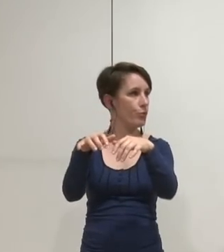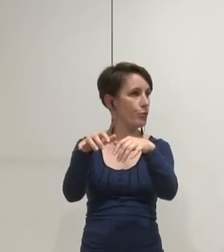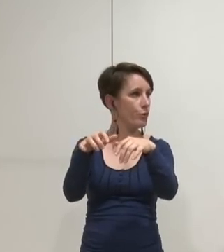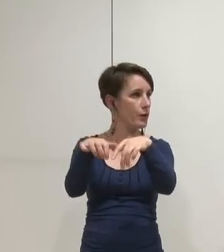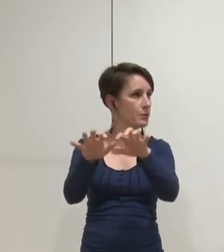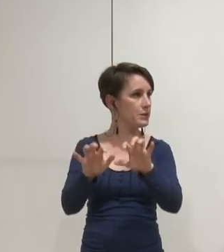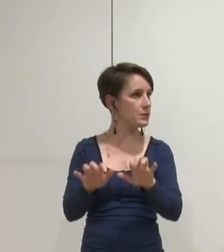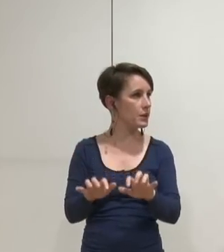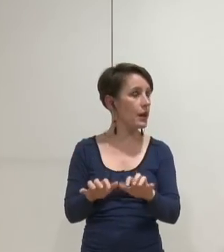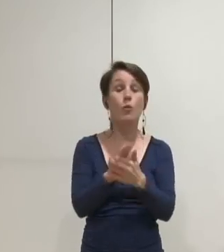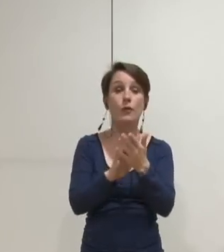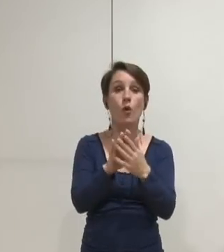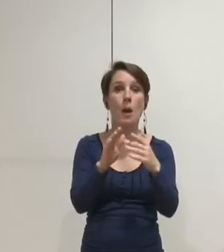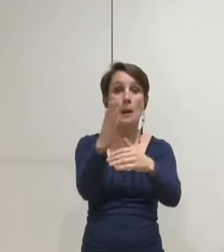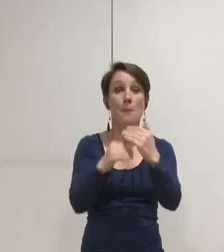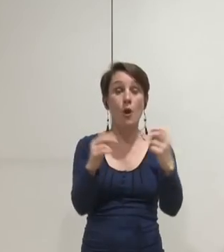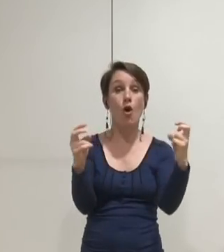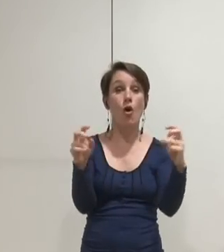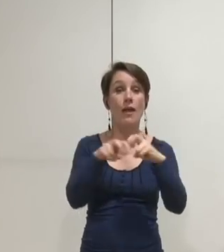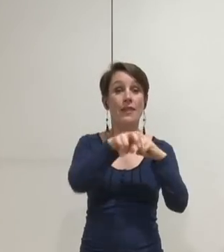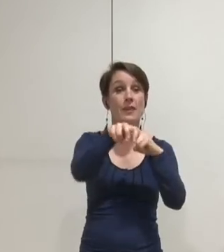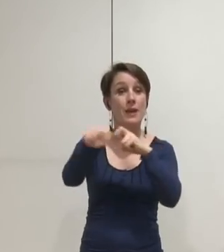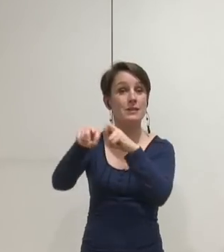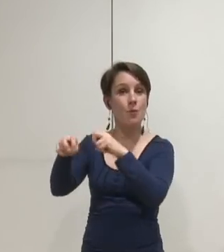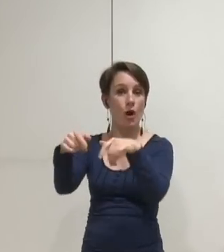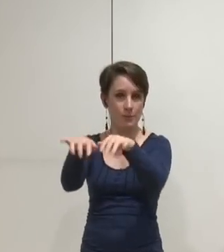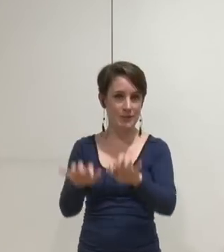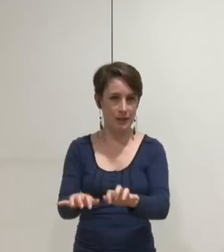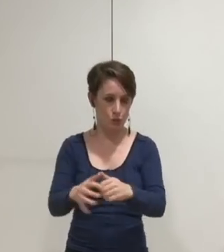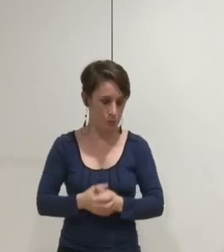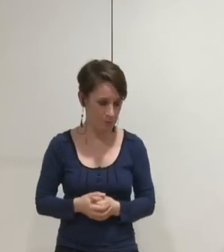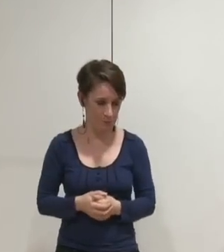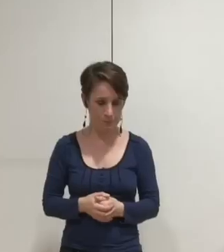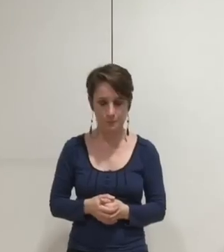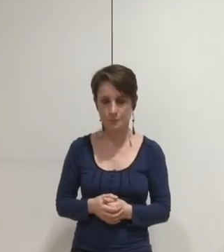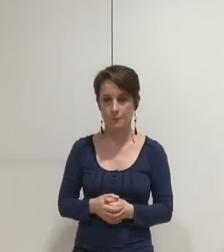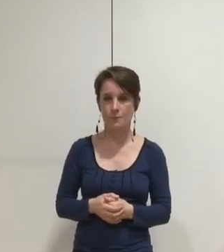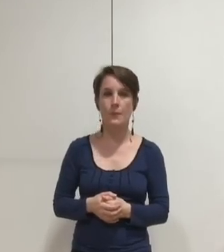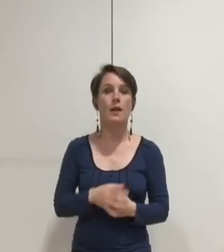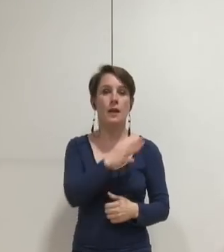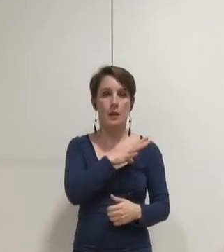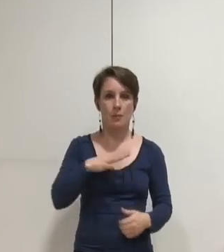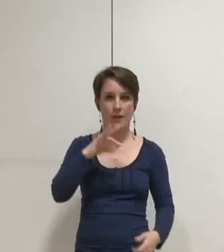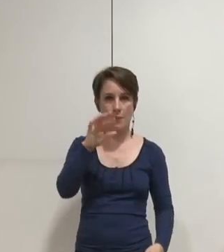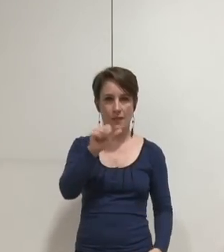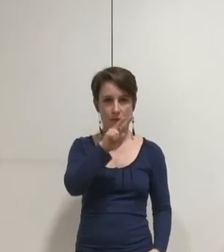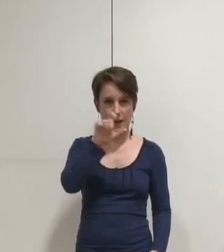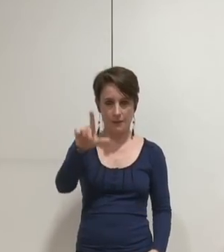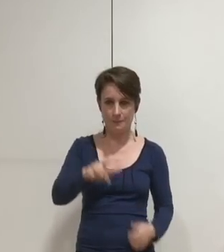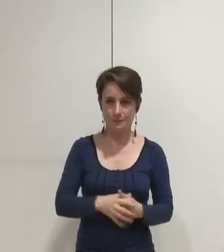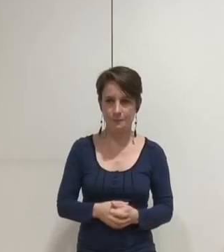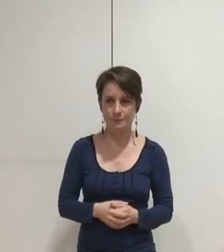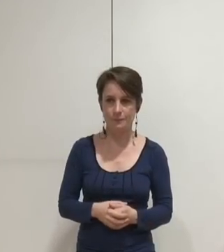Tavel alors juste en en quelques mots il s'agit de de poursuivre une dynamique qui est